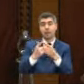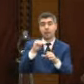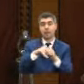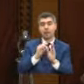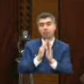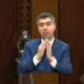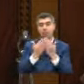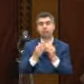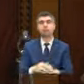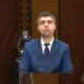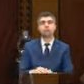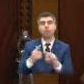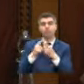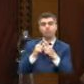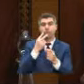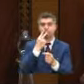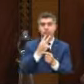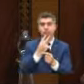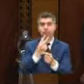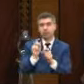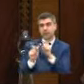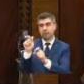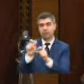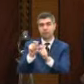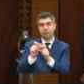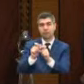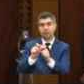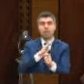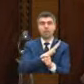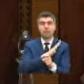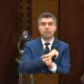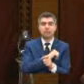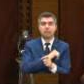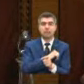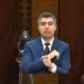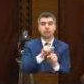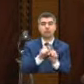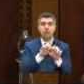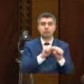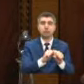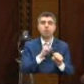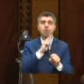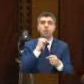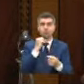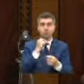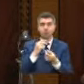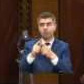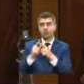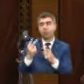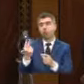التقدم والاشتراكية الأوضاع في فلسطين المحتلة، والتي تميزت اليوم